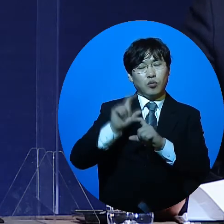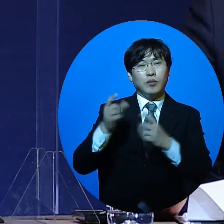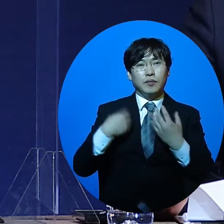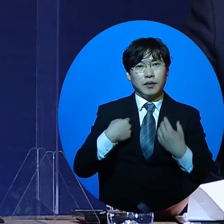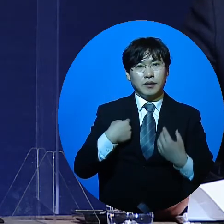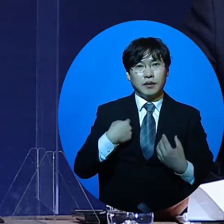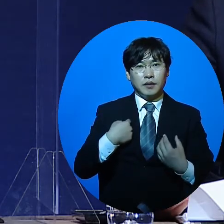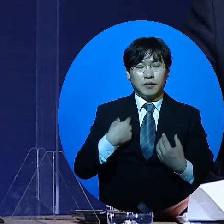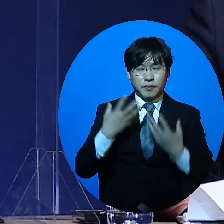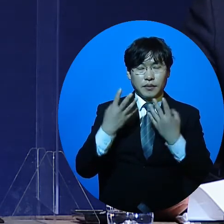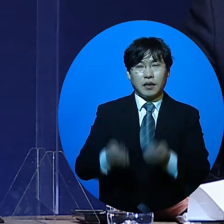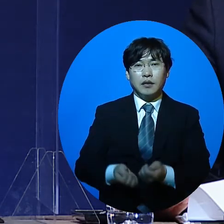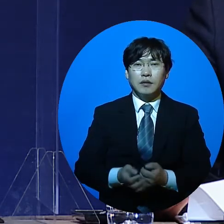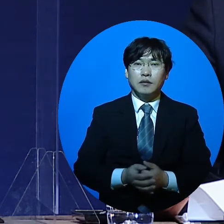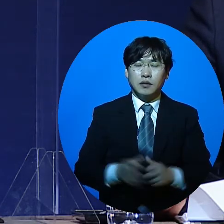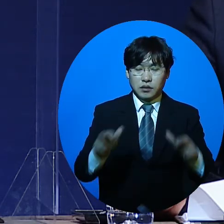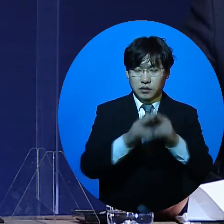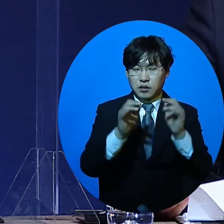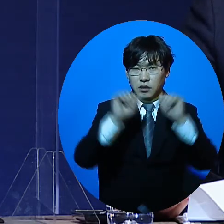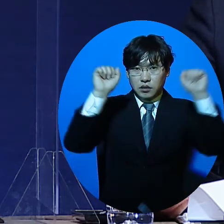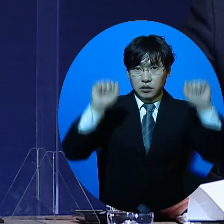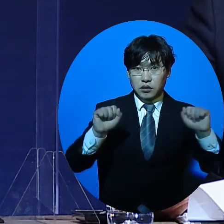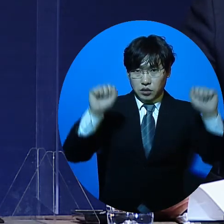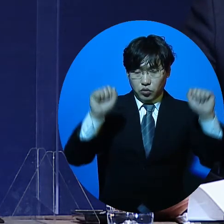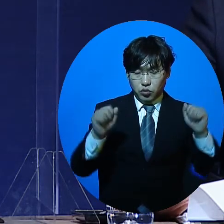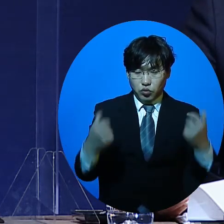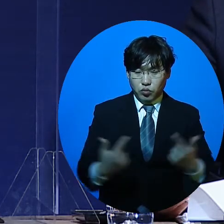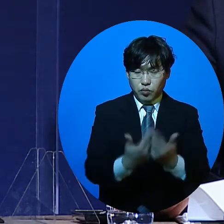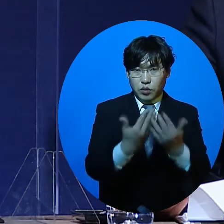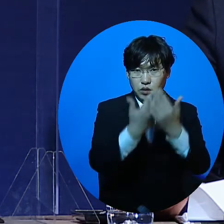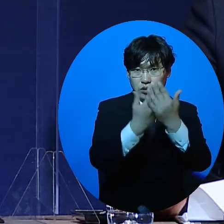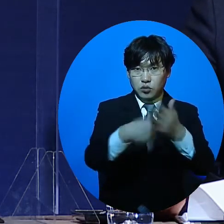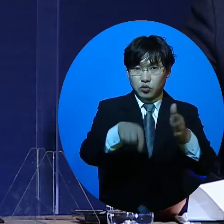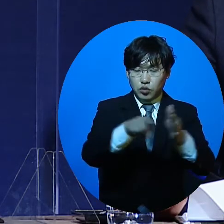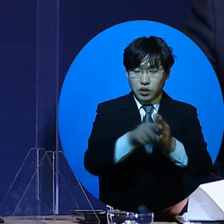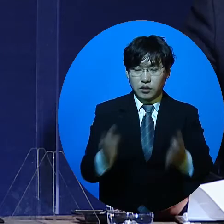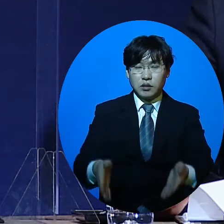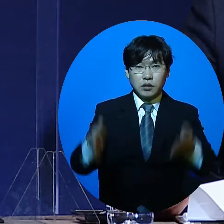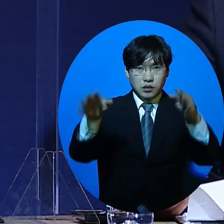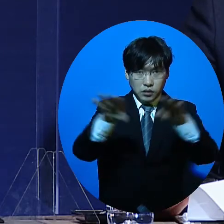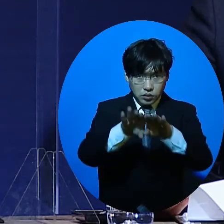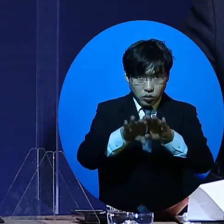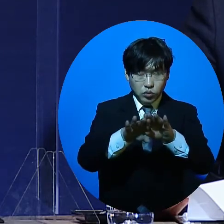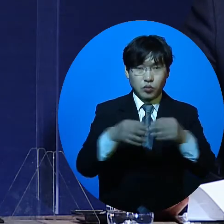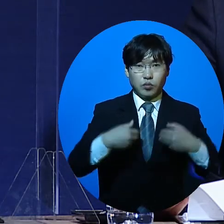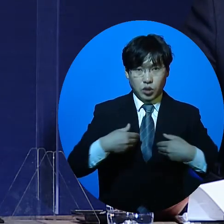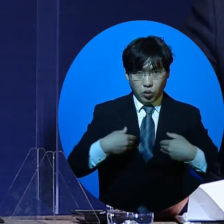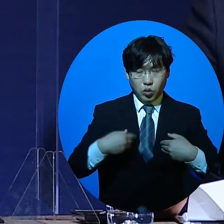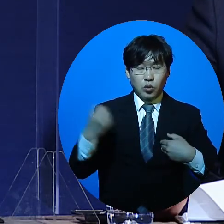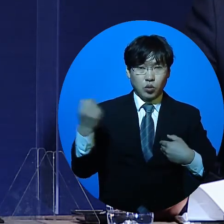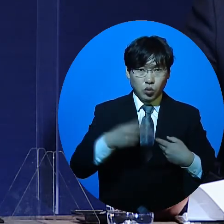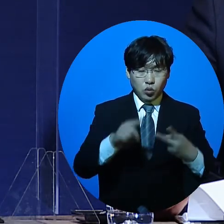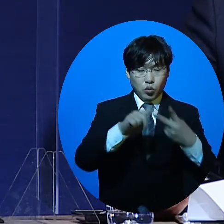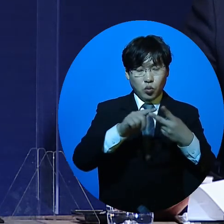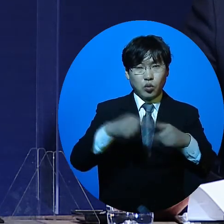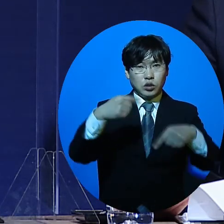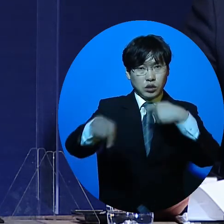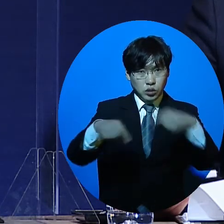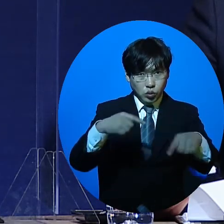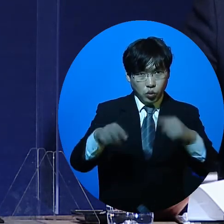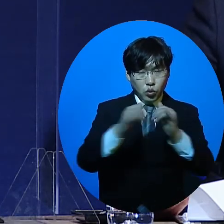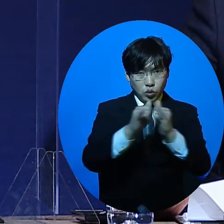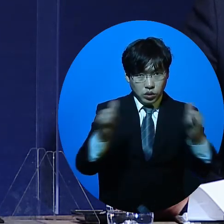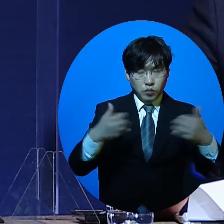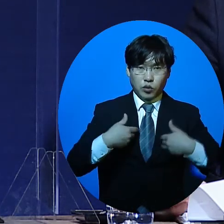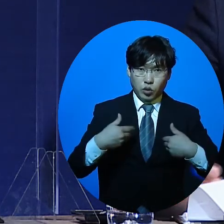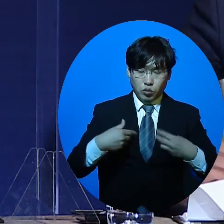했습니다. 이게 근데 장애인 체육을 활성화시키기에는 시설이라든지 지도자 프로그램이 중요하다.